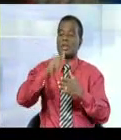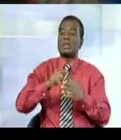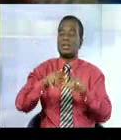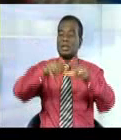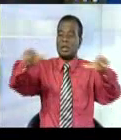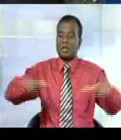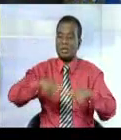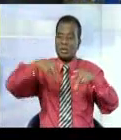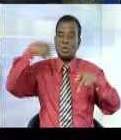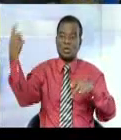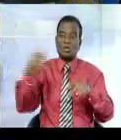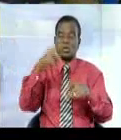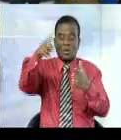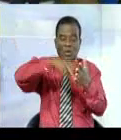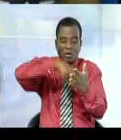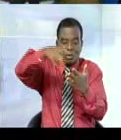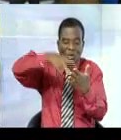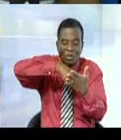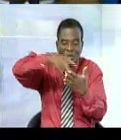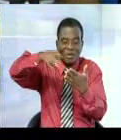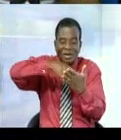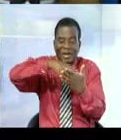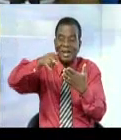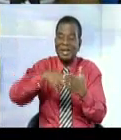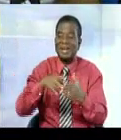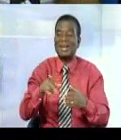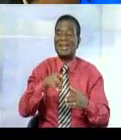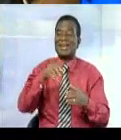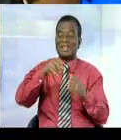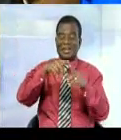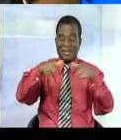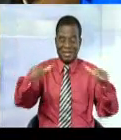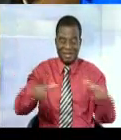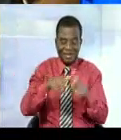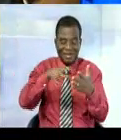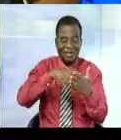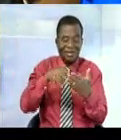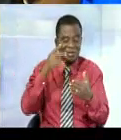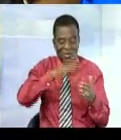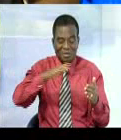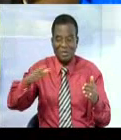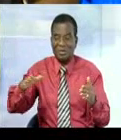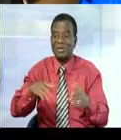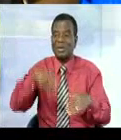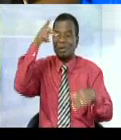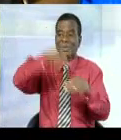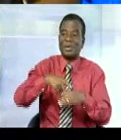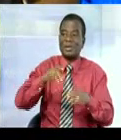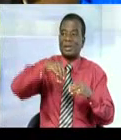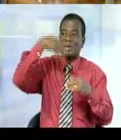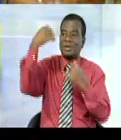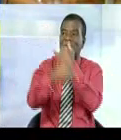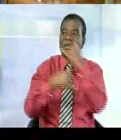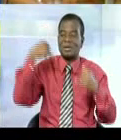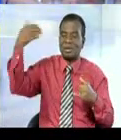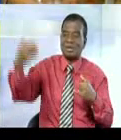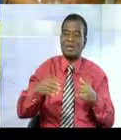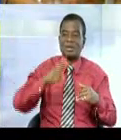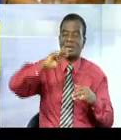d'espaces permanents de lecture, d'espaces de lecture pour enfants et de la participation d'un pays invité, le